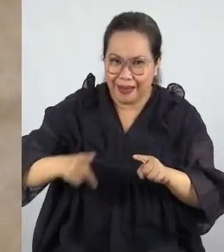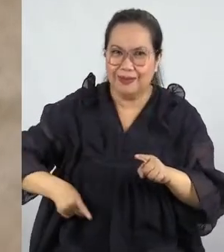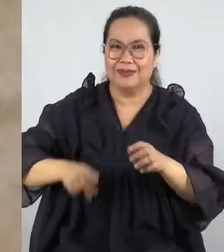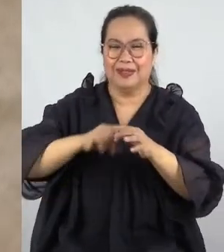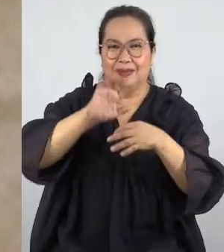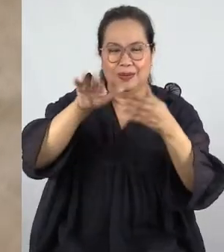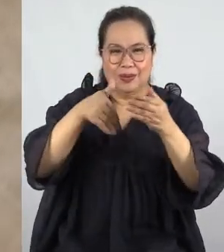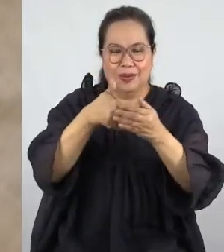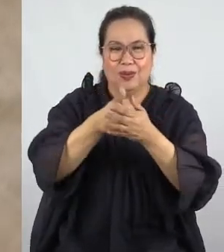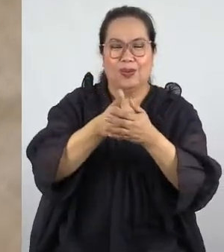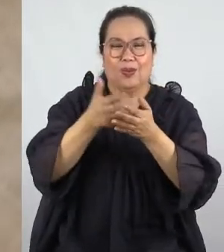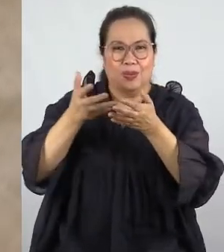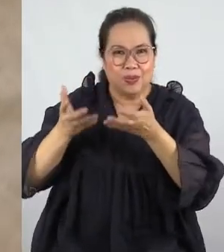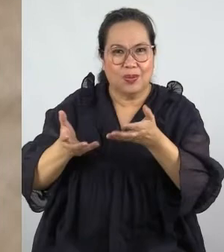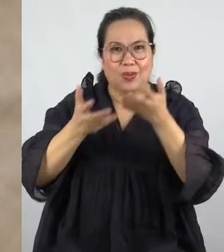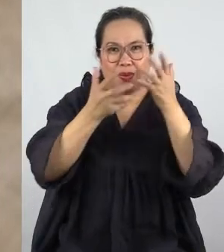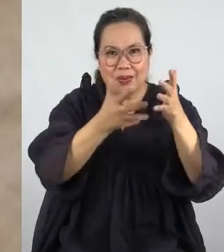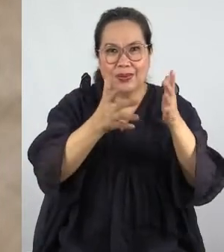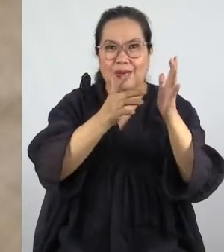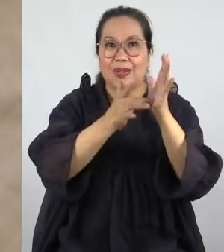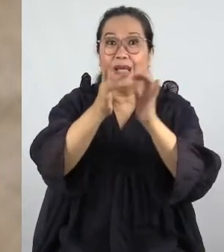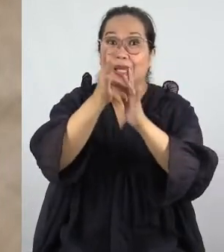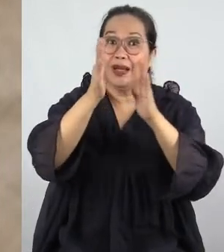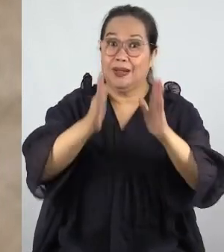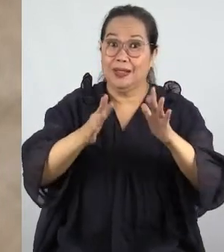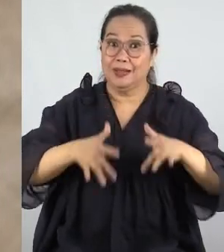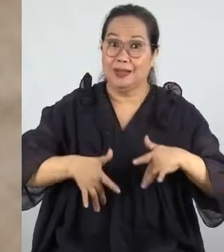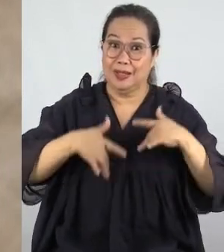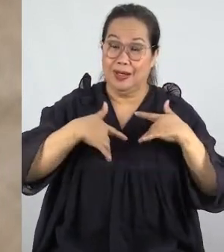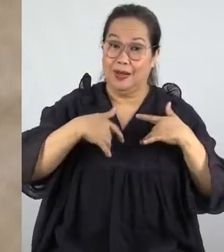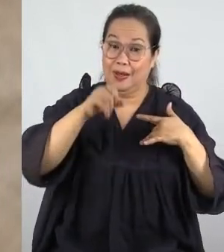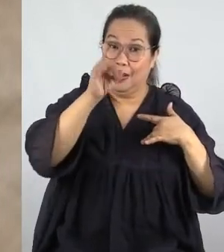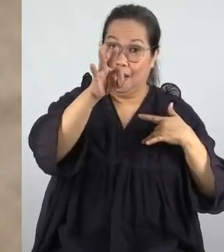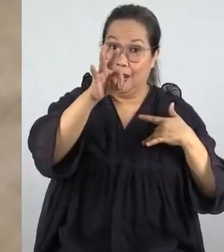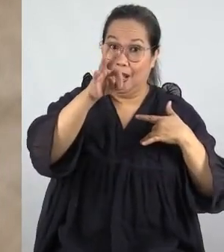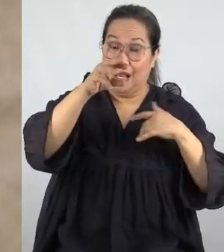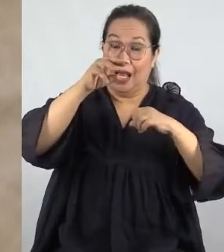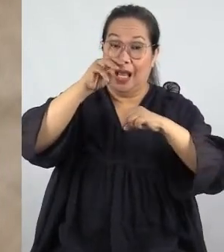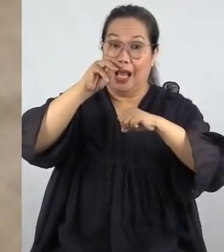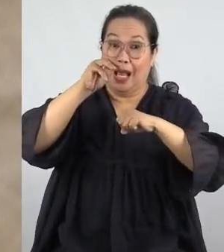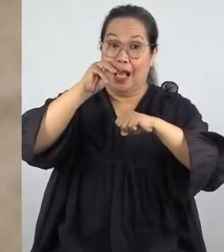ng dadalhin sa atin ng buhay Kristiyano. Paghihimalaman